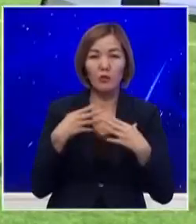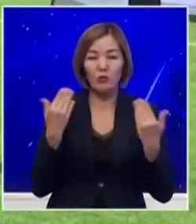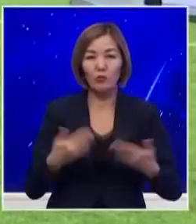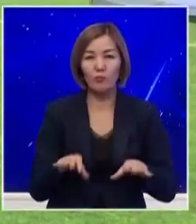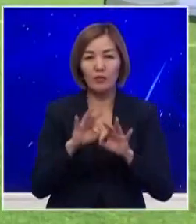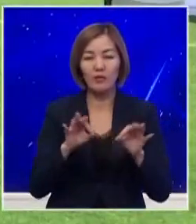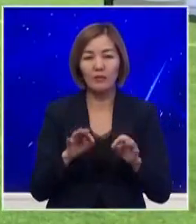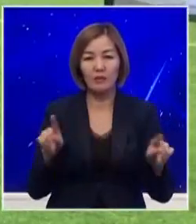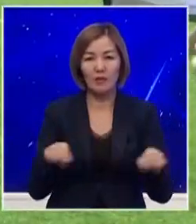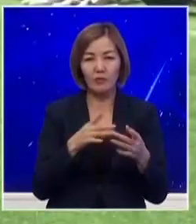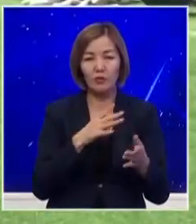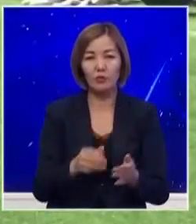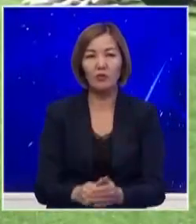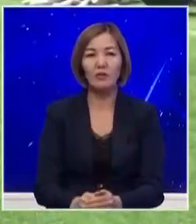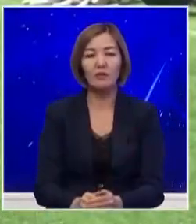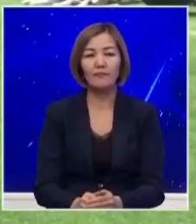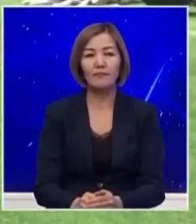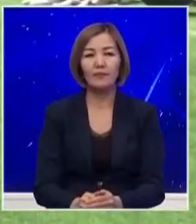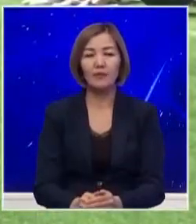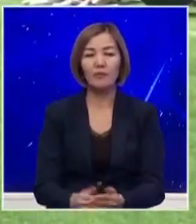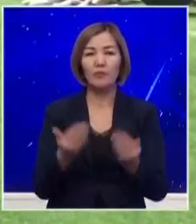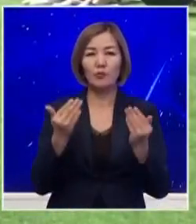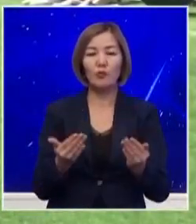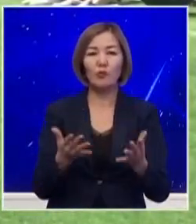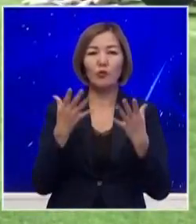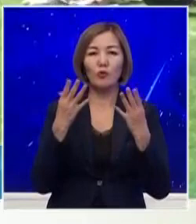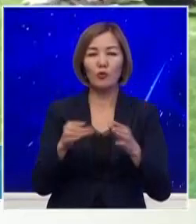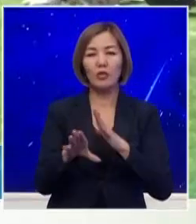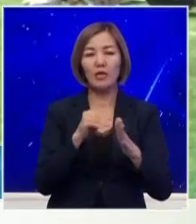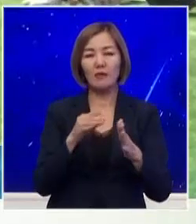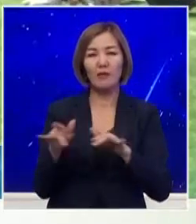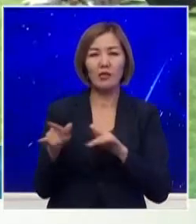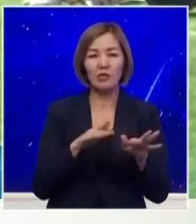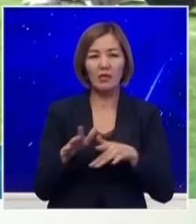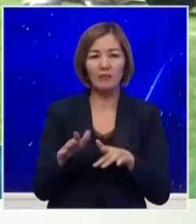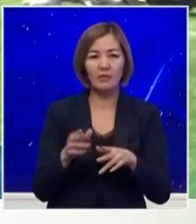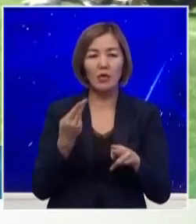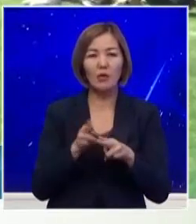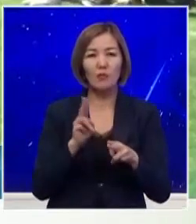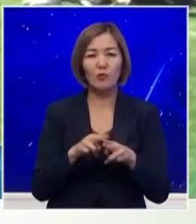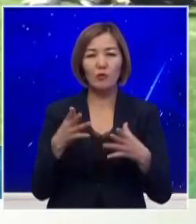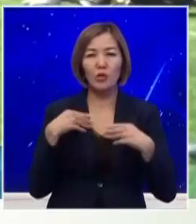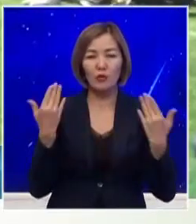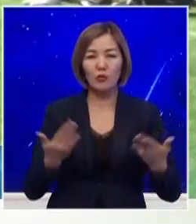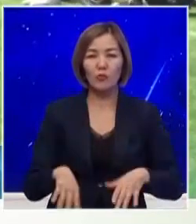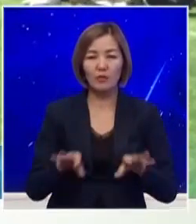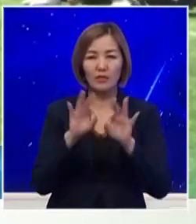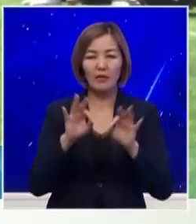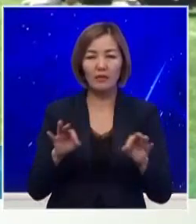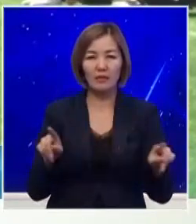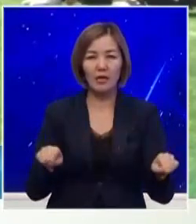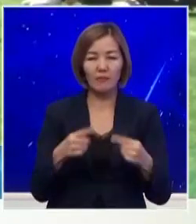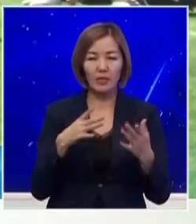ұлтты қалыптастыру. Біздің енді бүгінгі таңдап алған шарамыз бұл салауатты өмір салтын